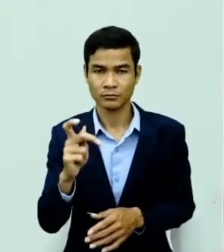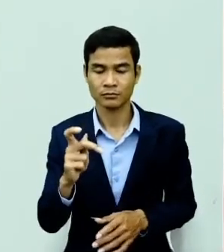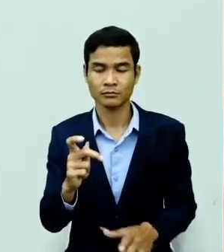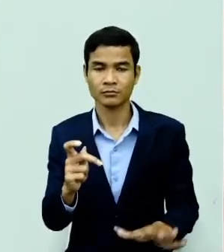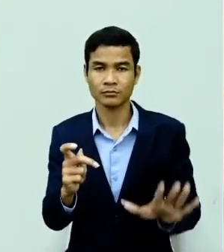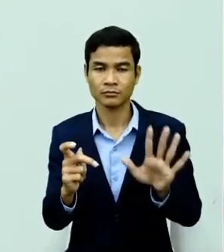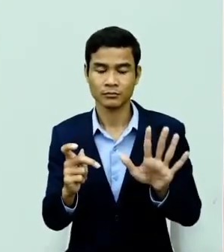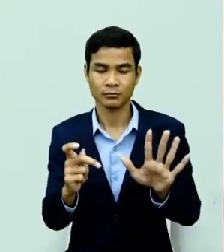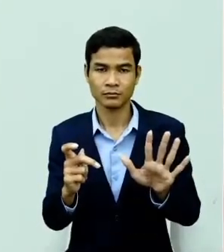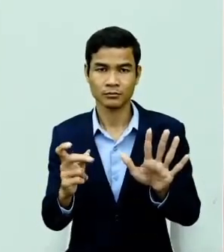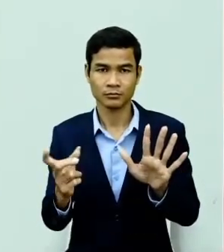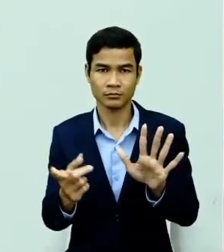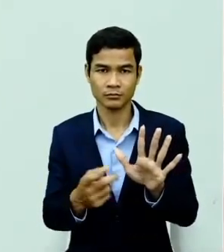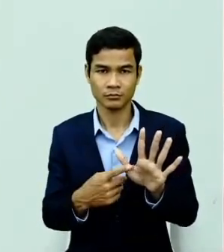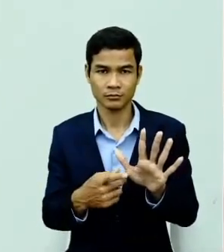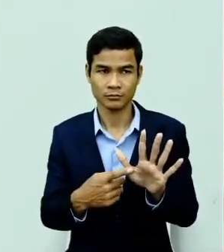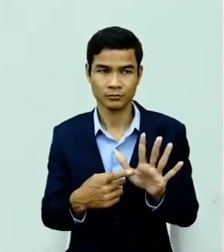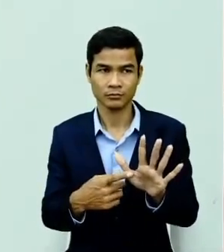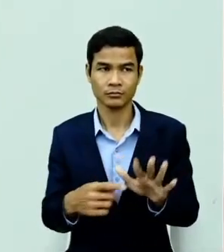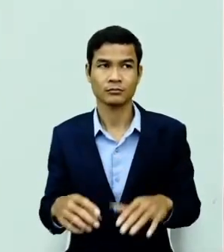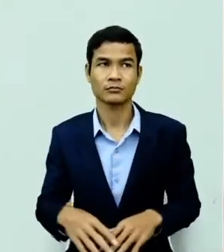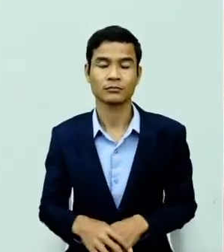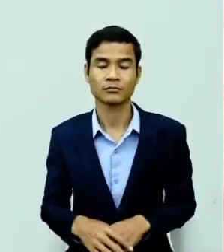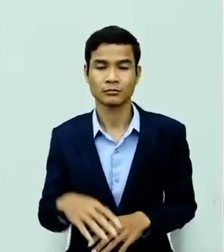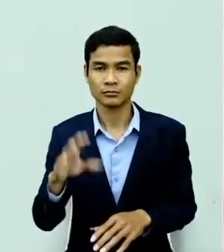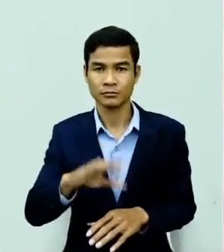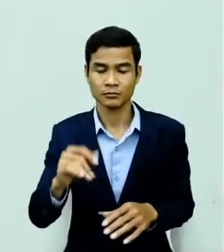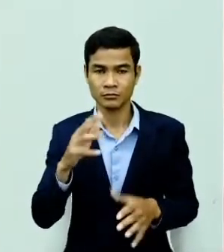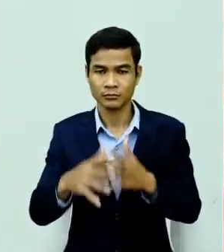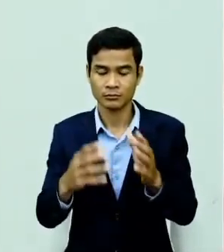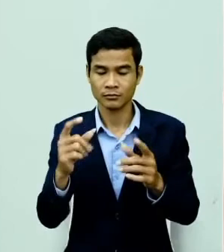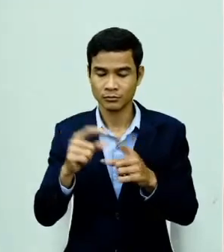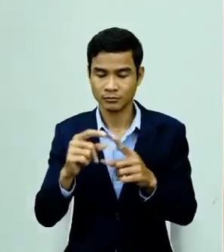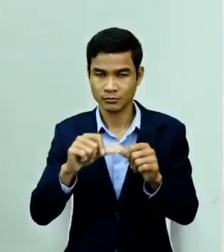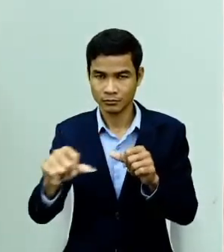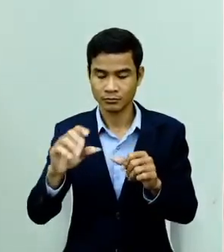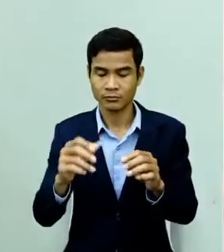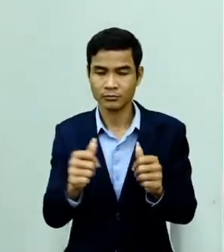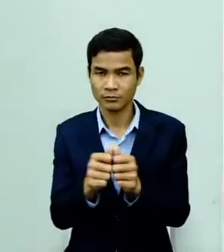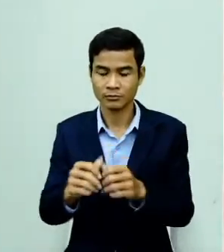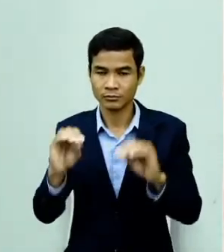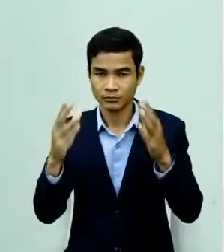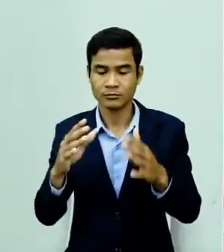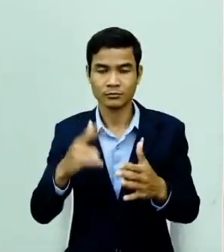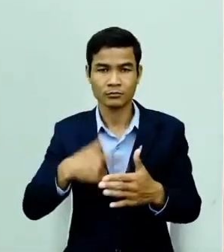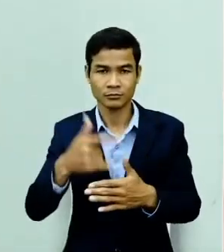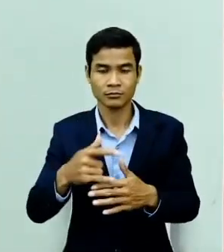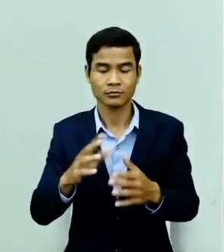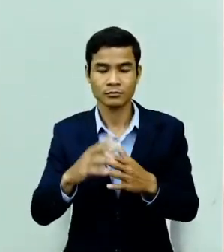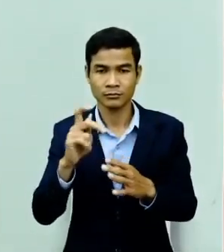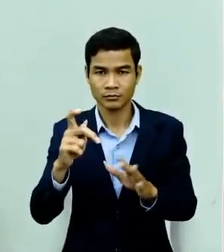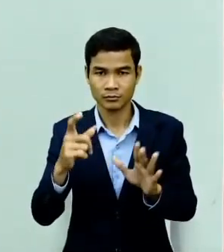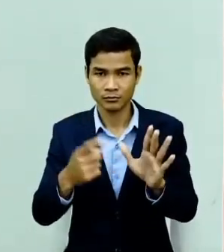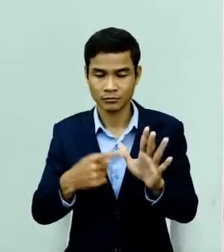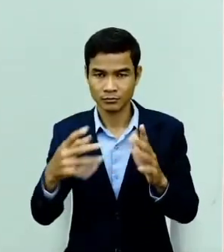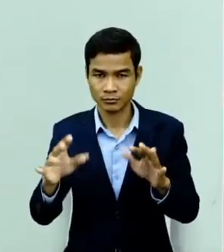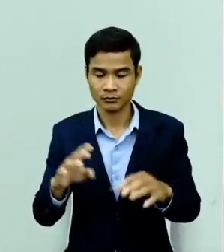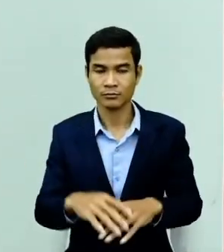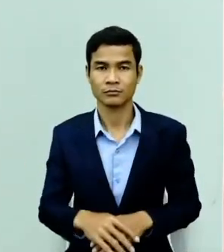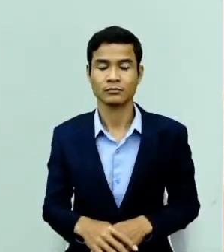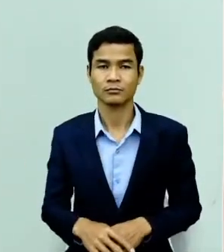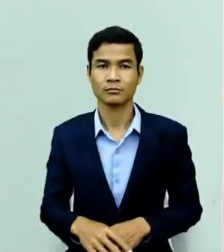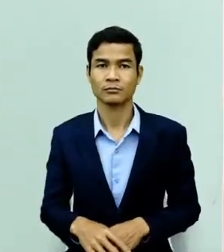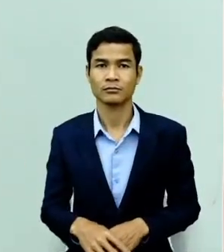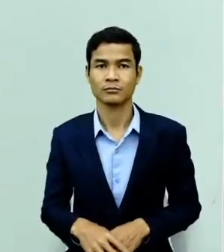កអ៊ីគេកូនកូនត្រៀមខ្លួនអានបន្តជាមួយអ្នកគ្រូបន្ទាប់ពីព្យាងគេ